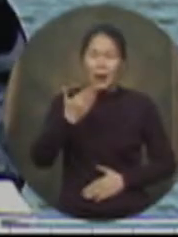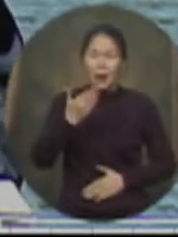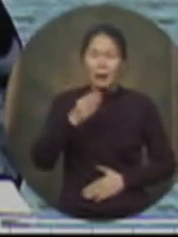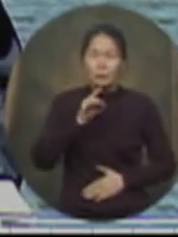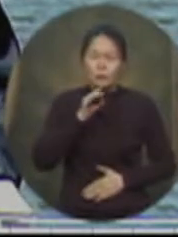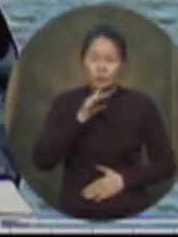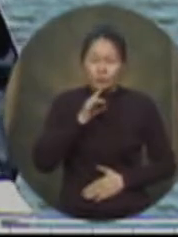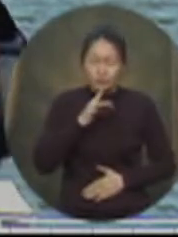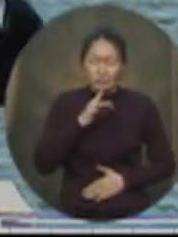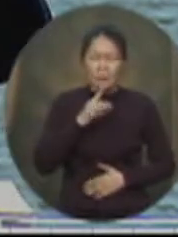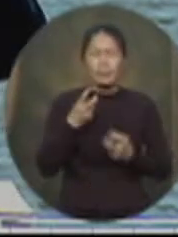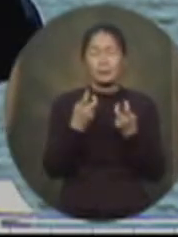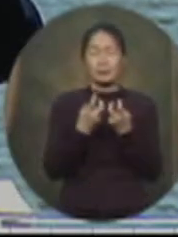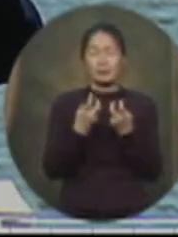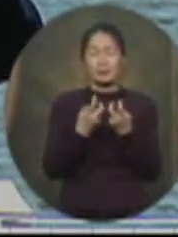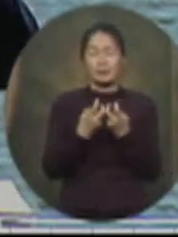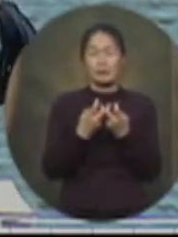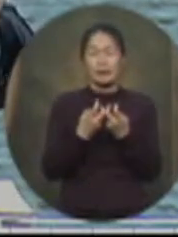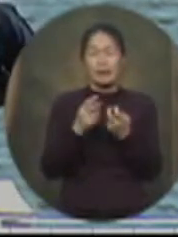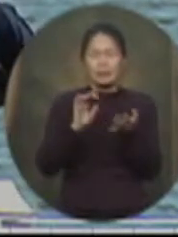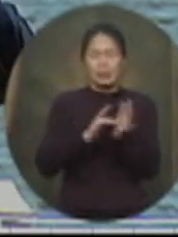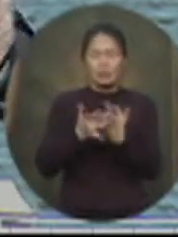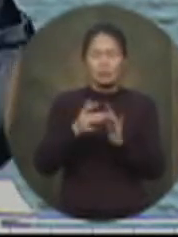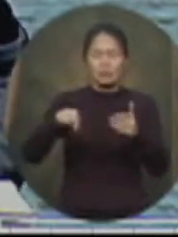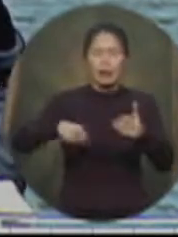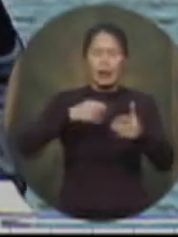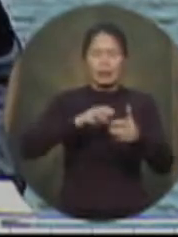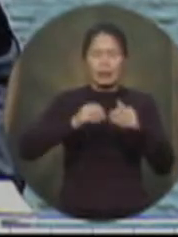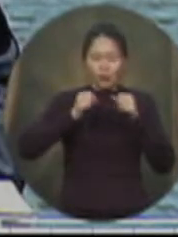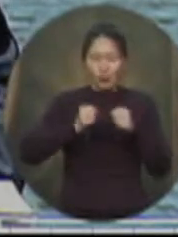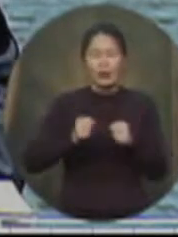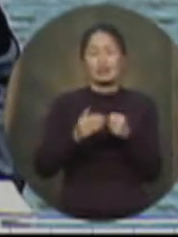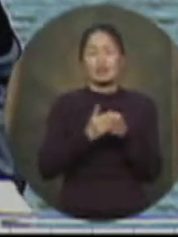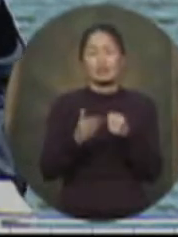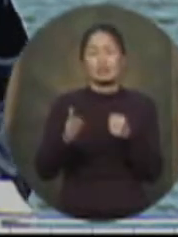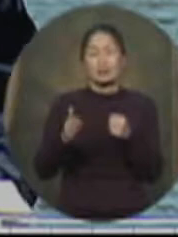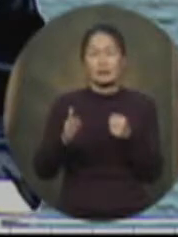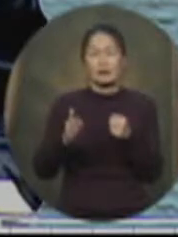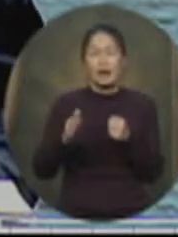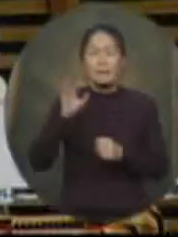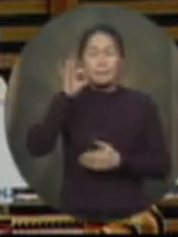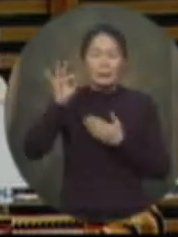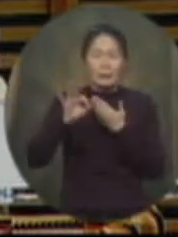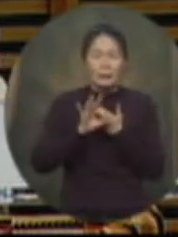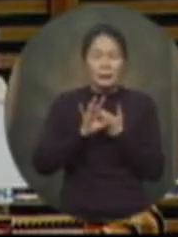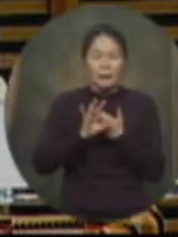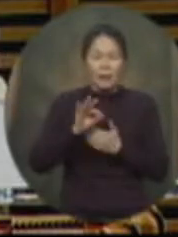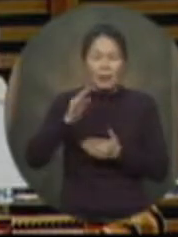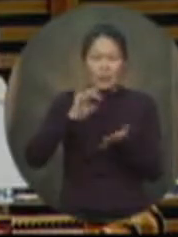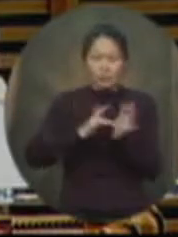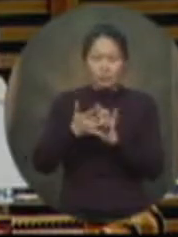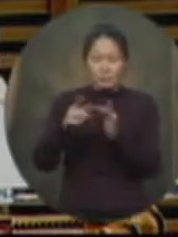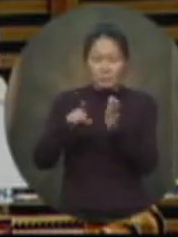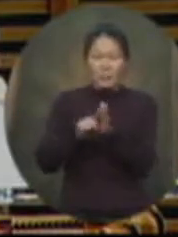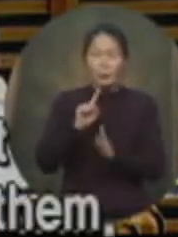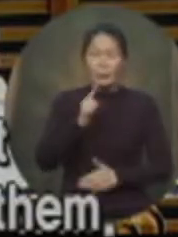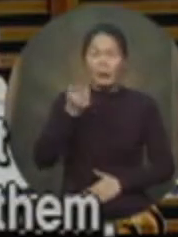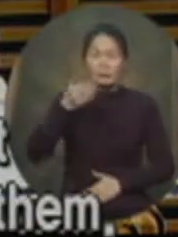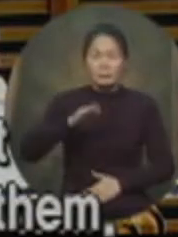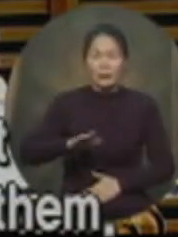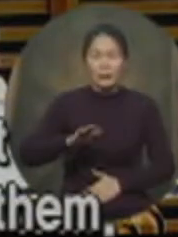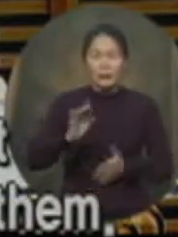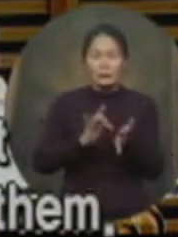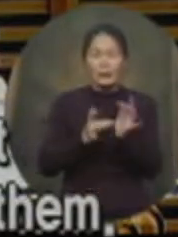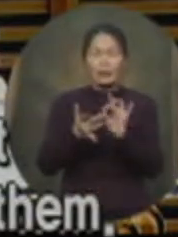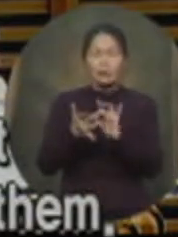열쇠는 예수님 안에 거하는 것 때문입니다 만약에 예수를 믿는다고 하지만